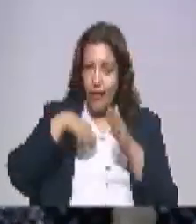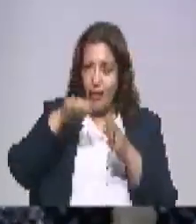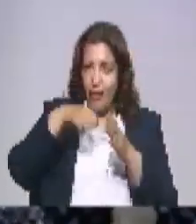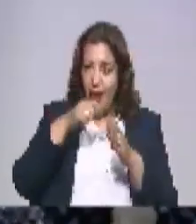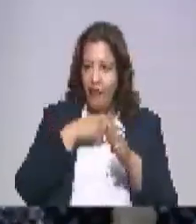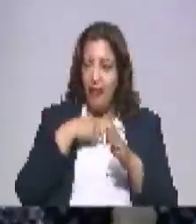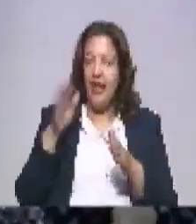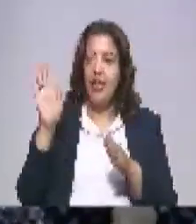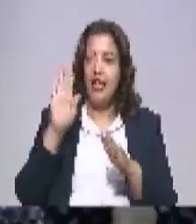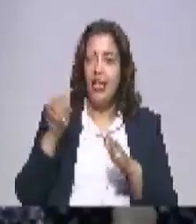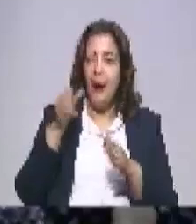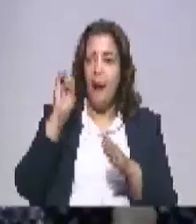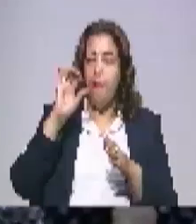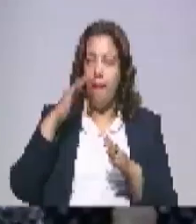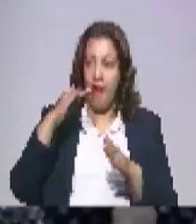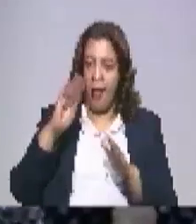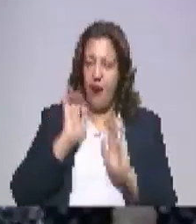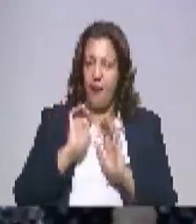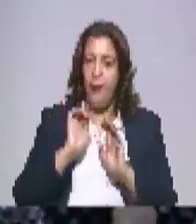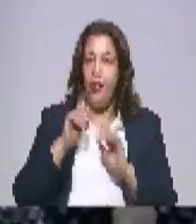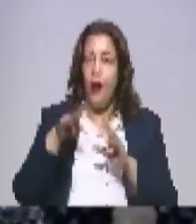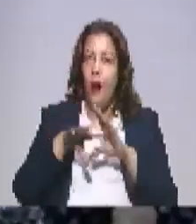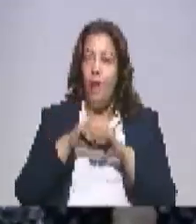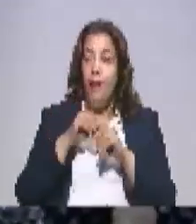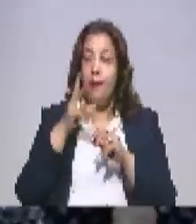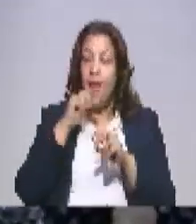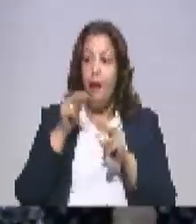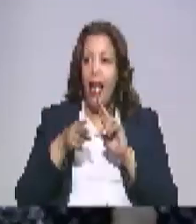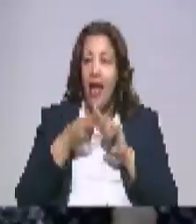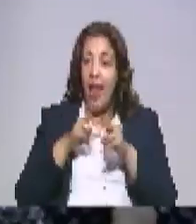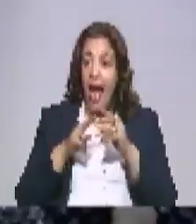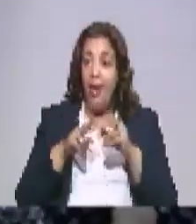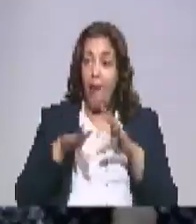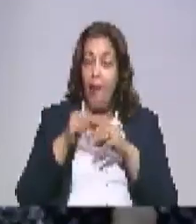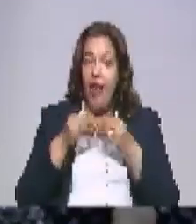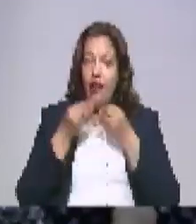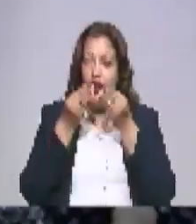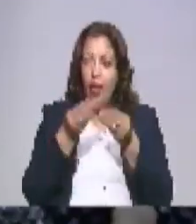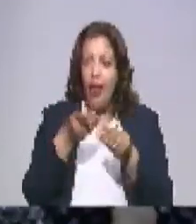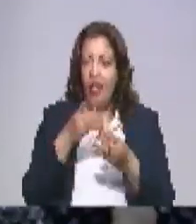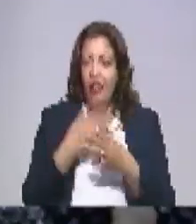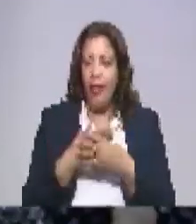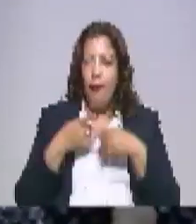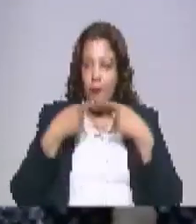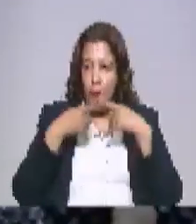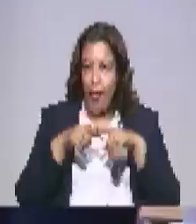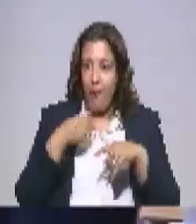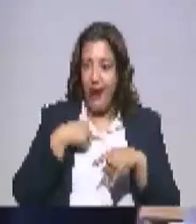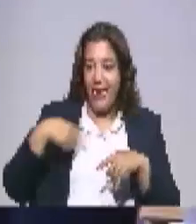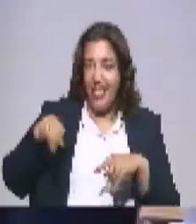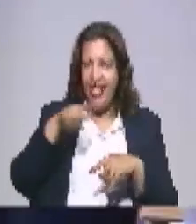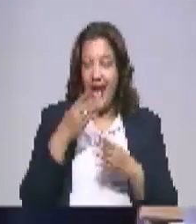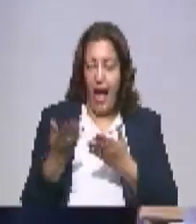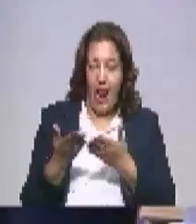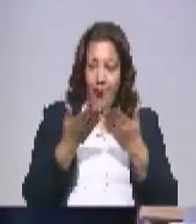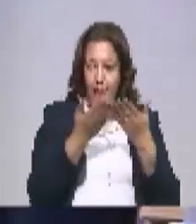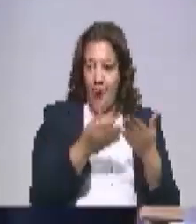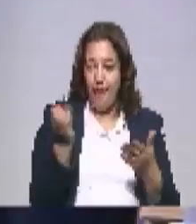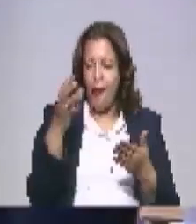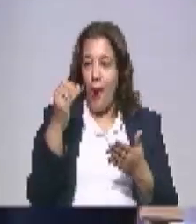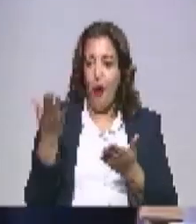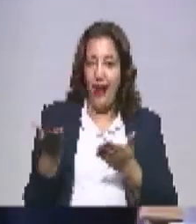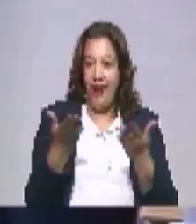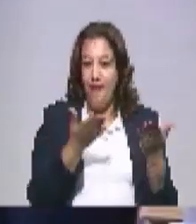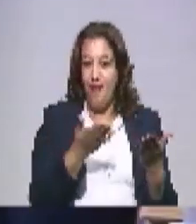وأطيب الأكلات بناء على رغبات حضراتكم وبناء على الأجواء اللي احنا بنعيشها. منور يا شيف. أهلا بيك. عامل إيه؟